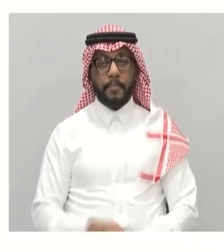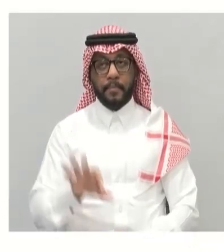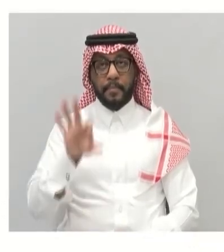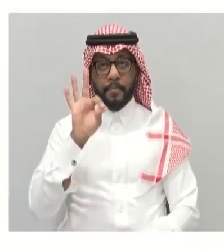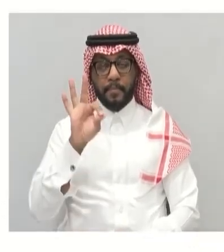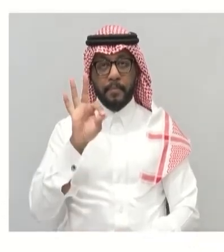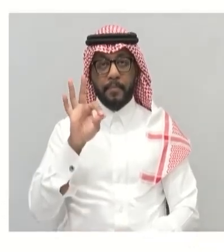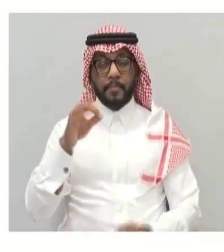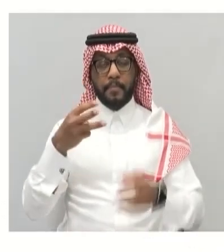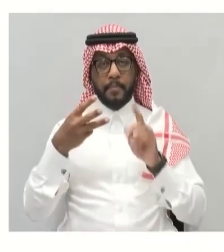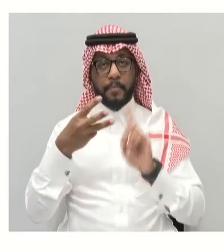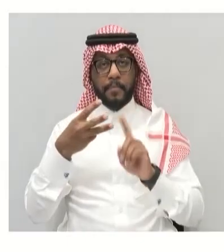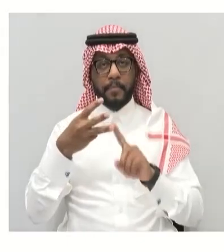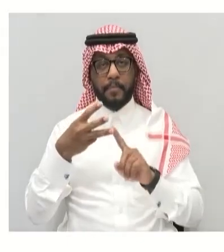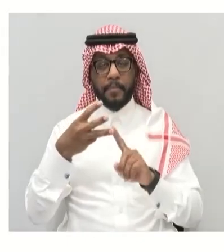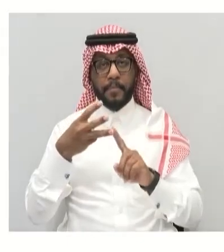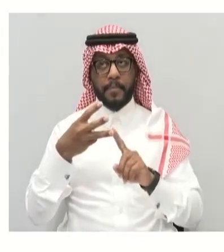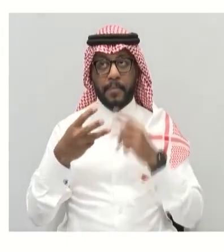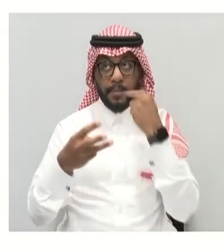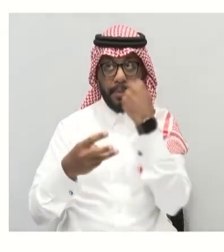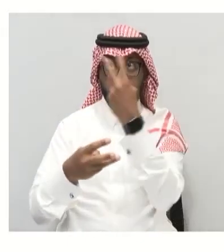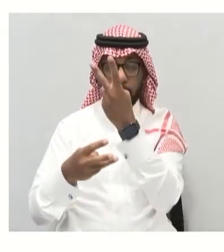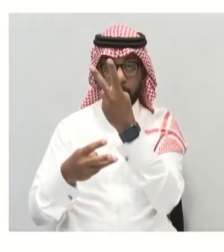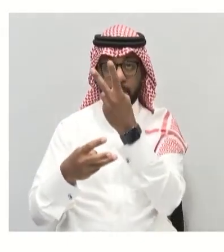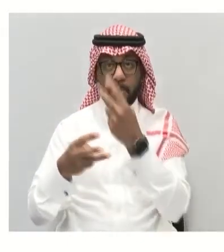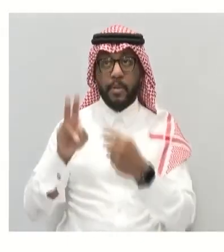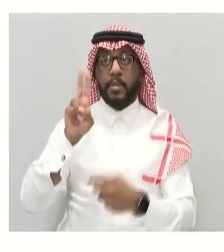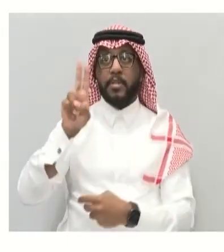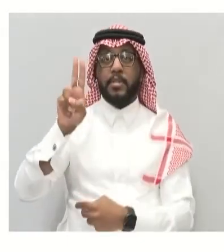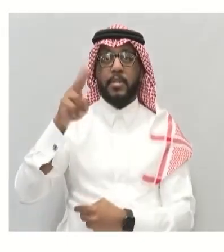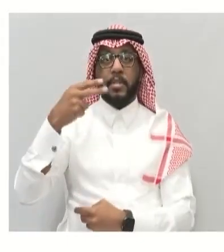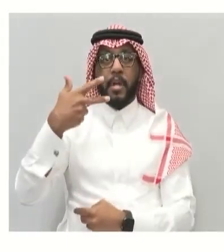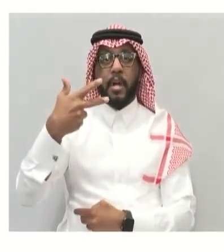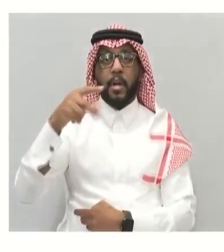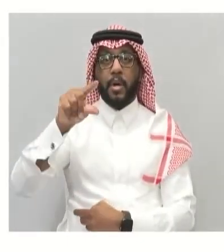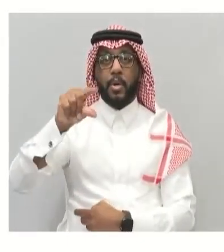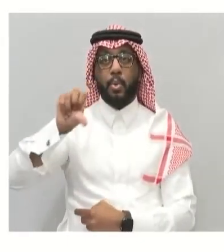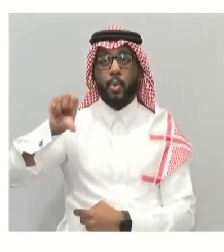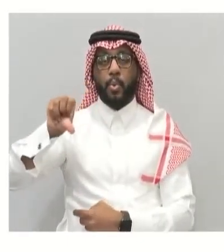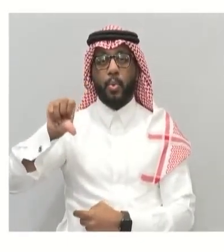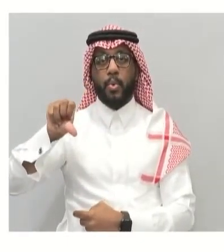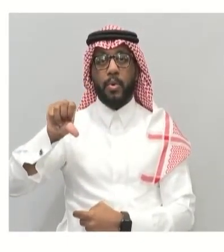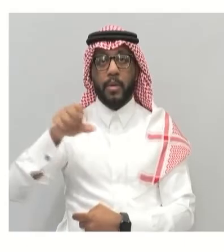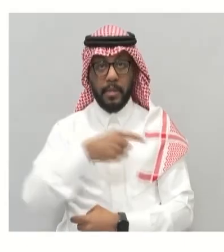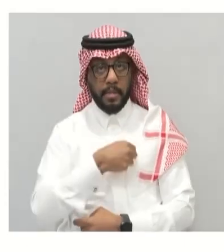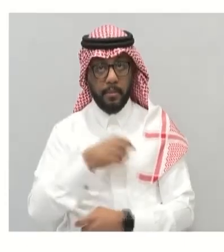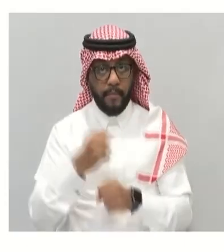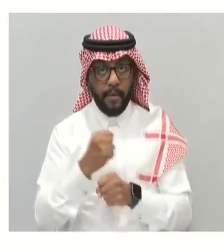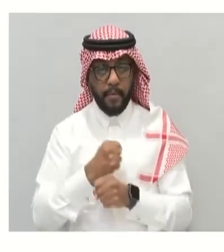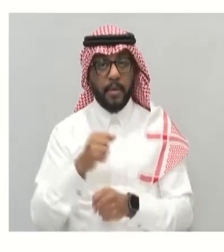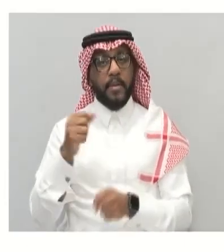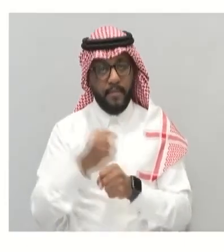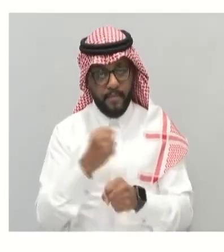الحال في المثال الثالث شاهد هارون رشيد السحابه تغدو تغدو اسم او فعل